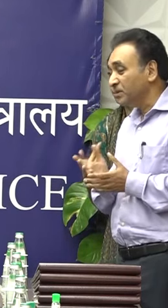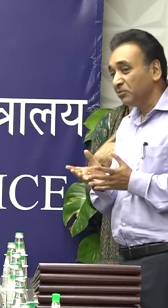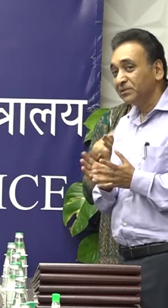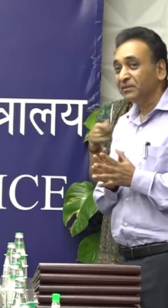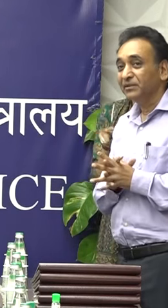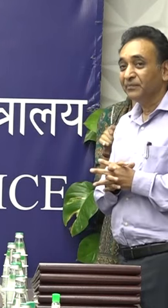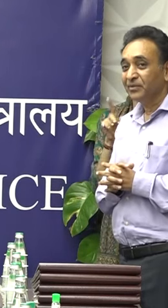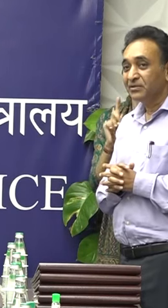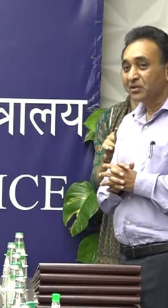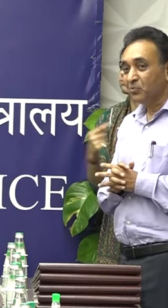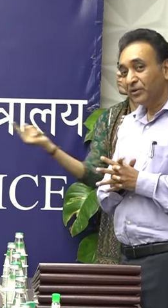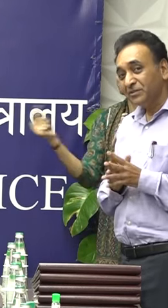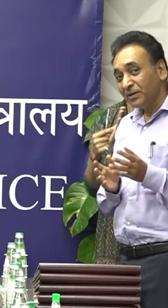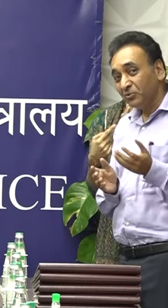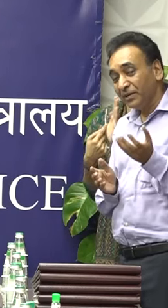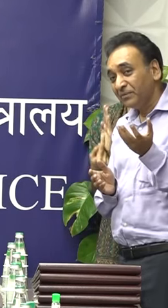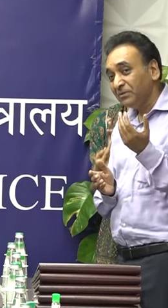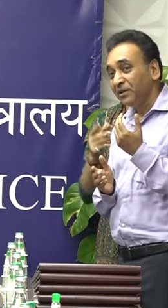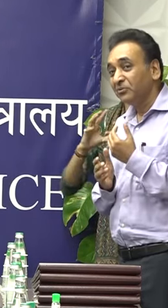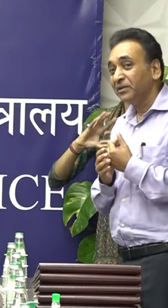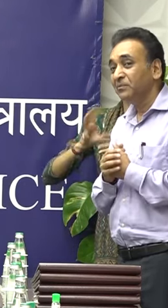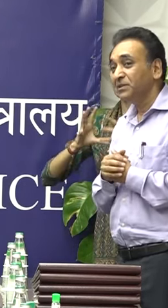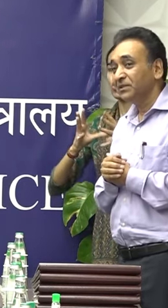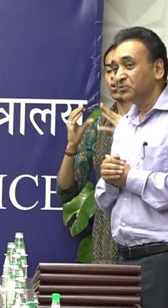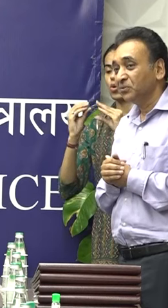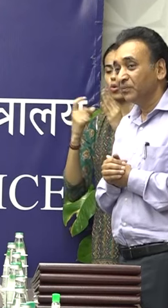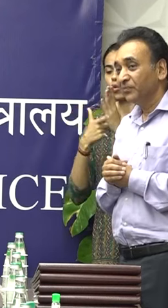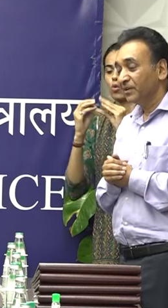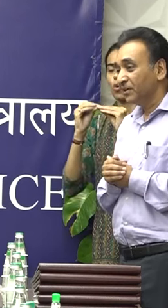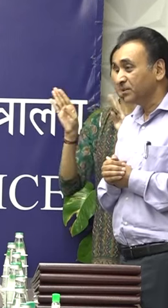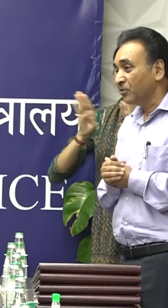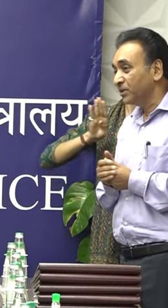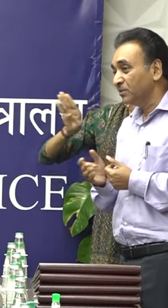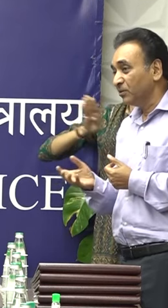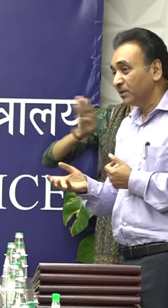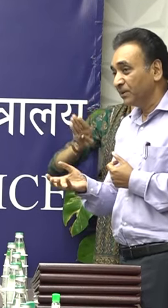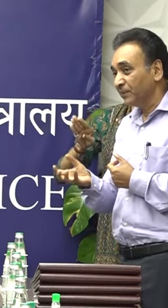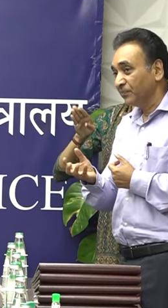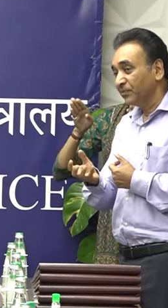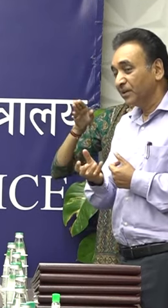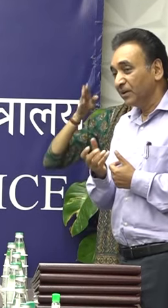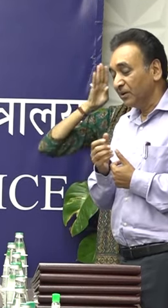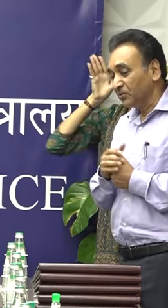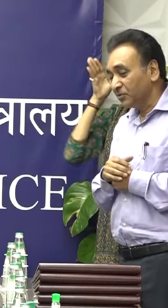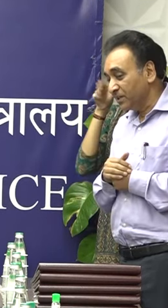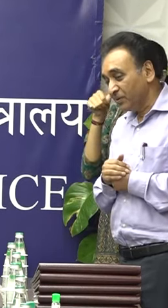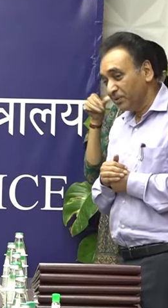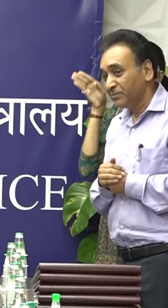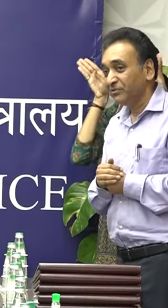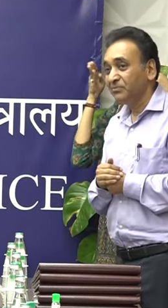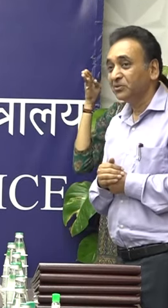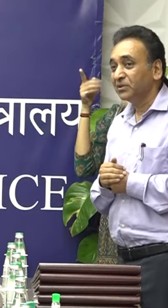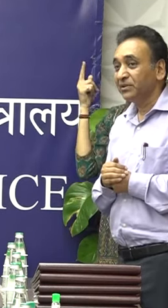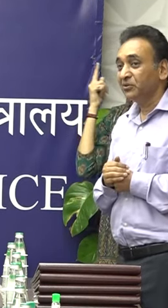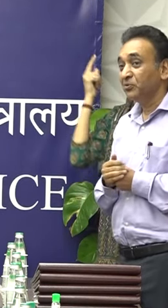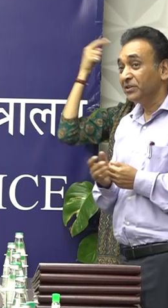जो वैसे नहीं बोल सकते. सर रोबोटिक्स में 1-2 हैदराबाद बेंगलोर की कंपनीज हैं जो खासकर ऑटिज़म और कॉग्निटिव